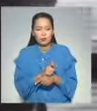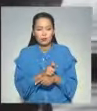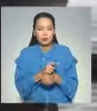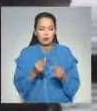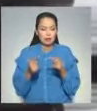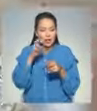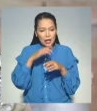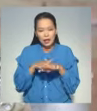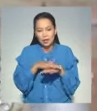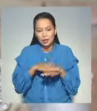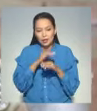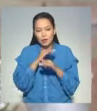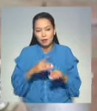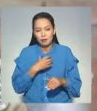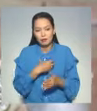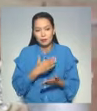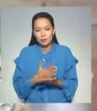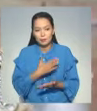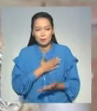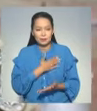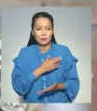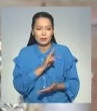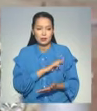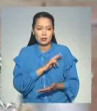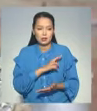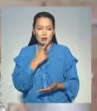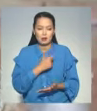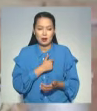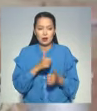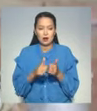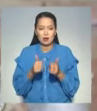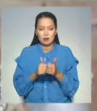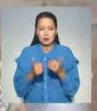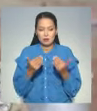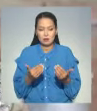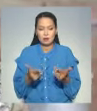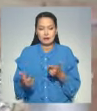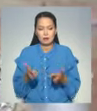елдің тыныштығы қымбат. Біздің қызметтің жауынгерлері әрдайым дайын.